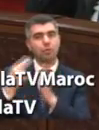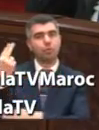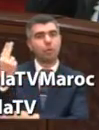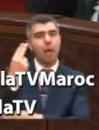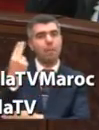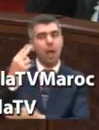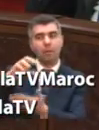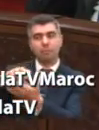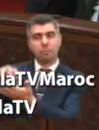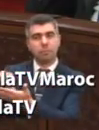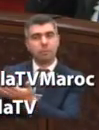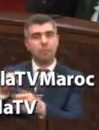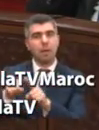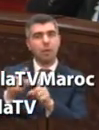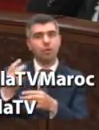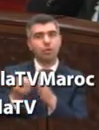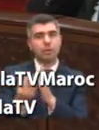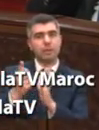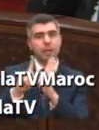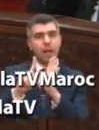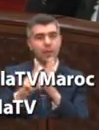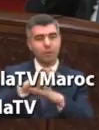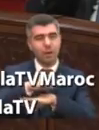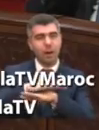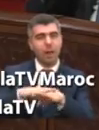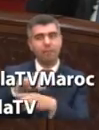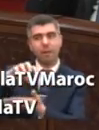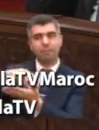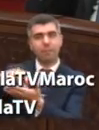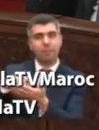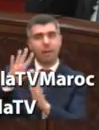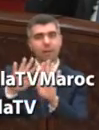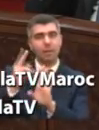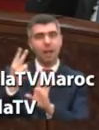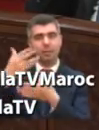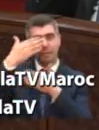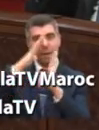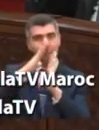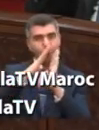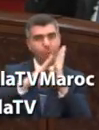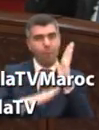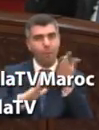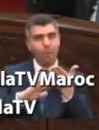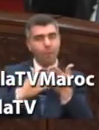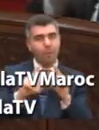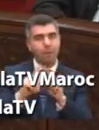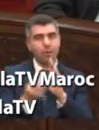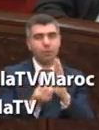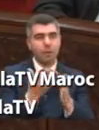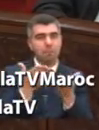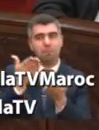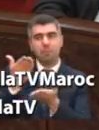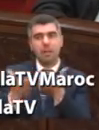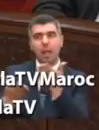مع الجهوية الموسعة في إطار سياسة القرب وتحسين العرض الجامعي، وذلك بهدف خلق توازن